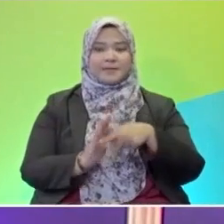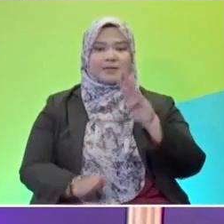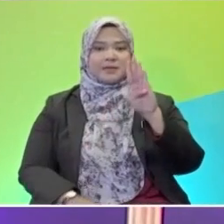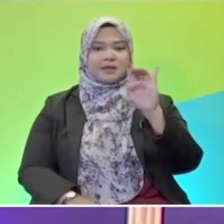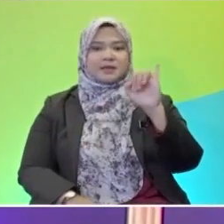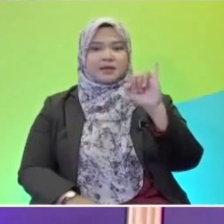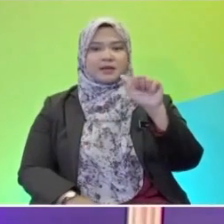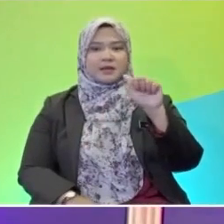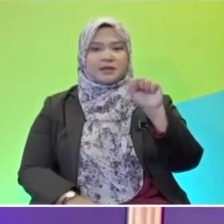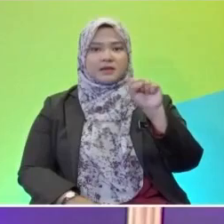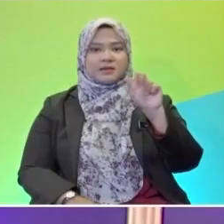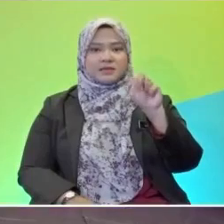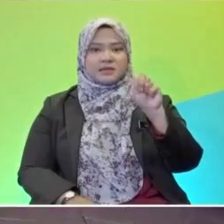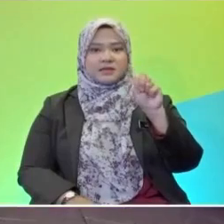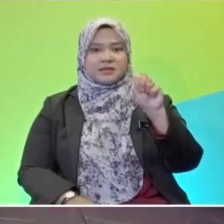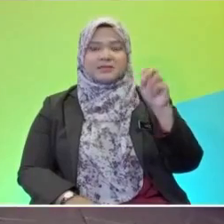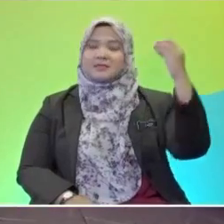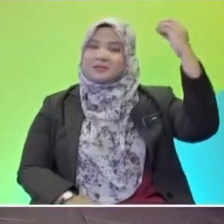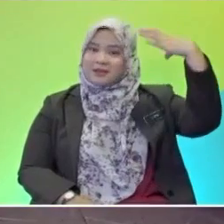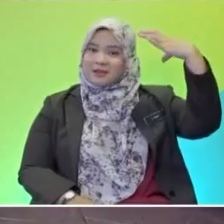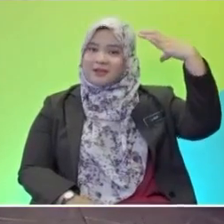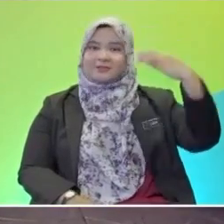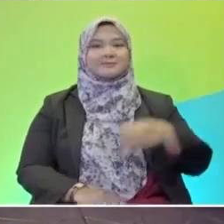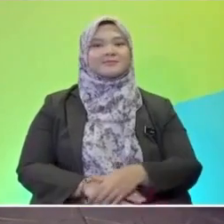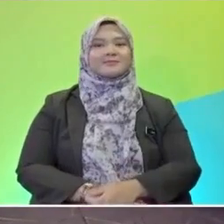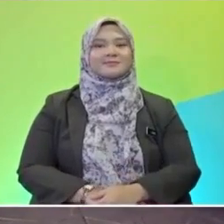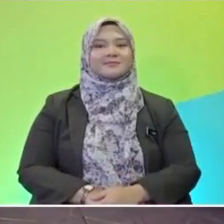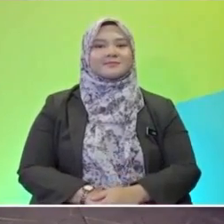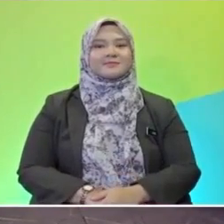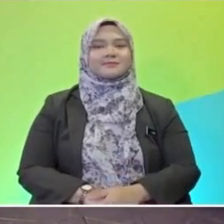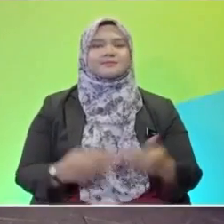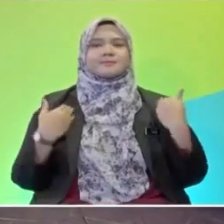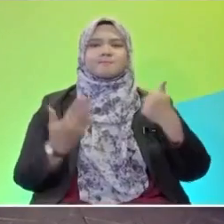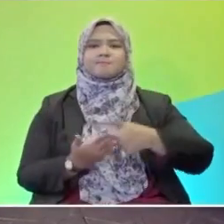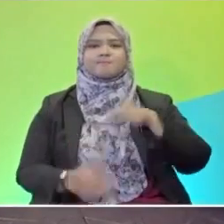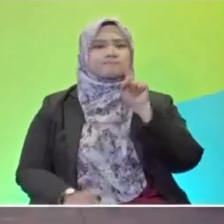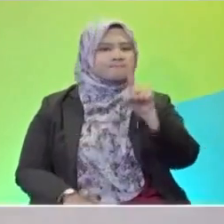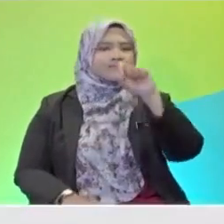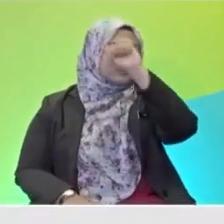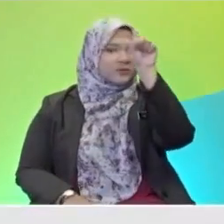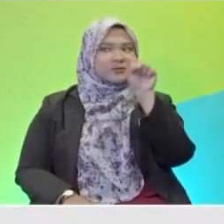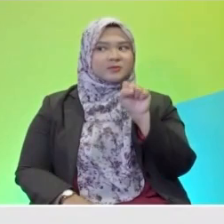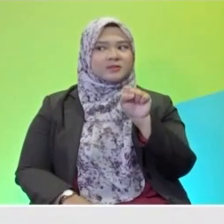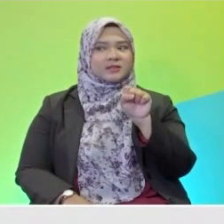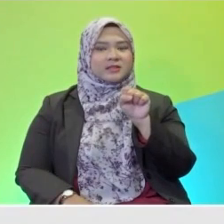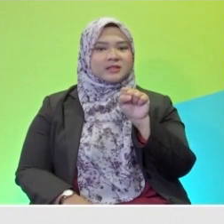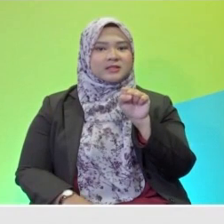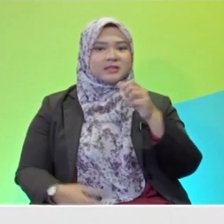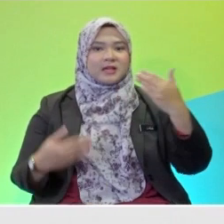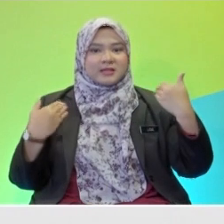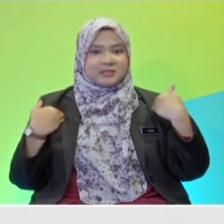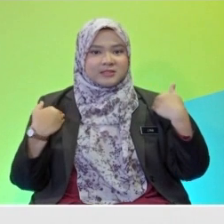cahaya sama dengan batre itu oke satu lagi raja di bawah menunjukkan keadaan mancis yang